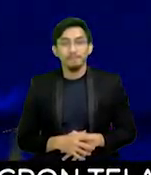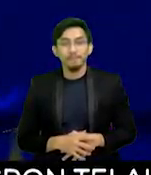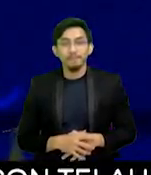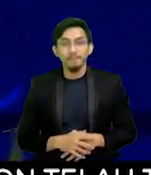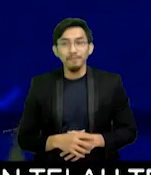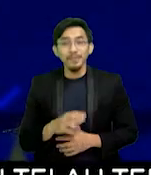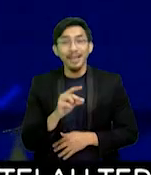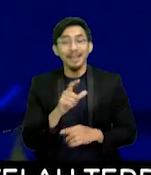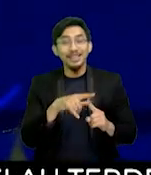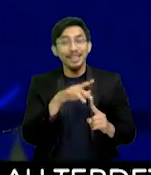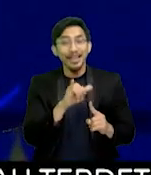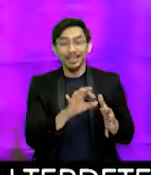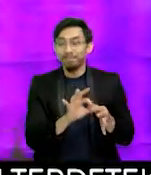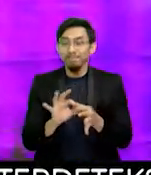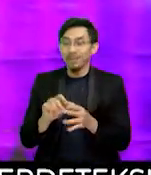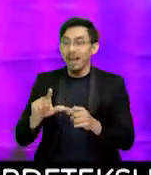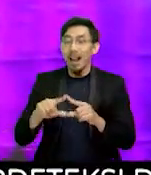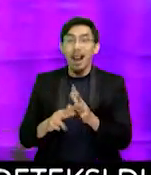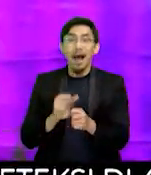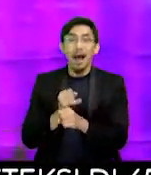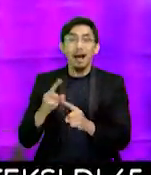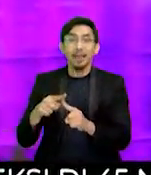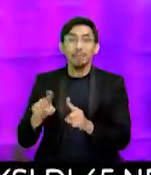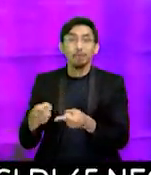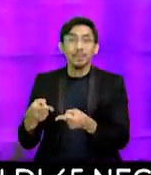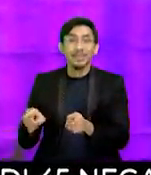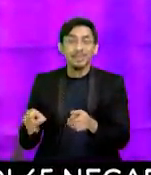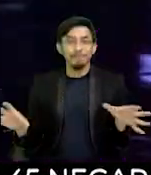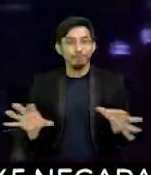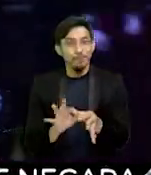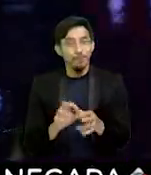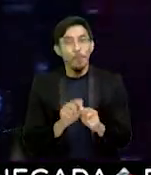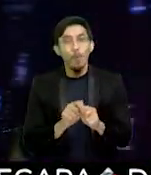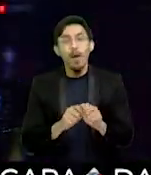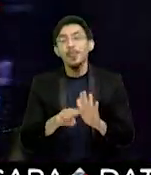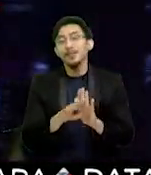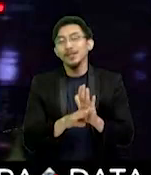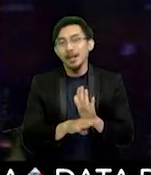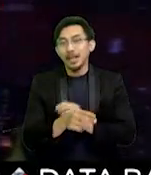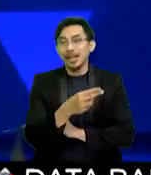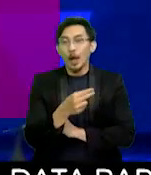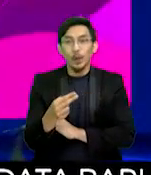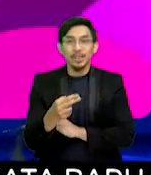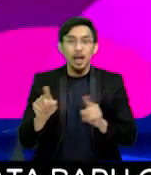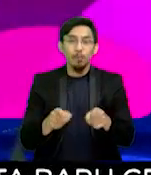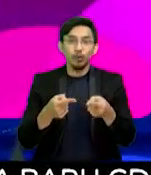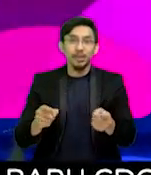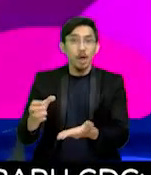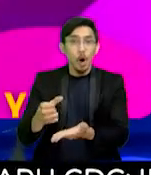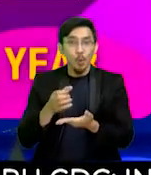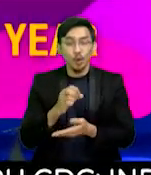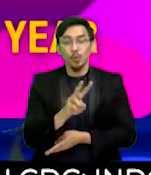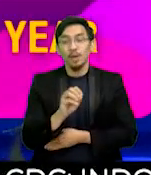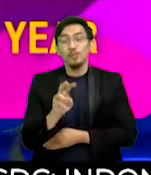RCTI berkolaborasi dengan Langit Musik Digital Streaming Tanah Air menggelar ajang Indonesia Music Award 2021. Penghargaan diberikan